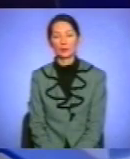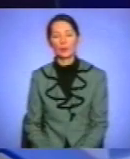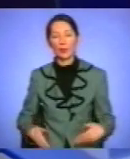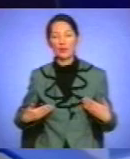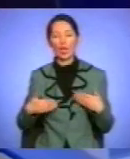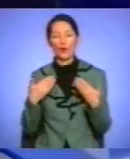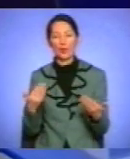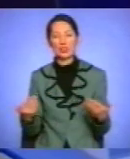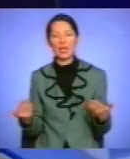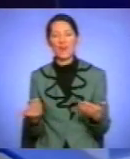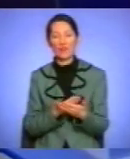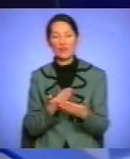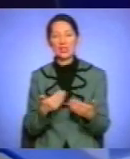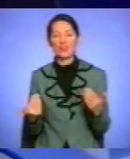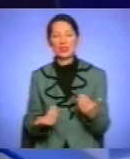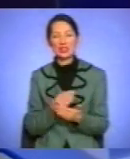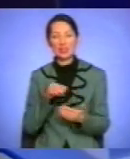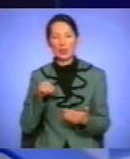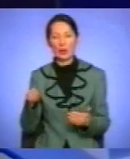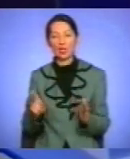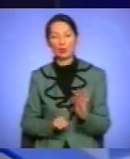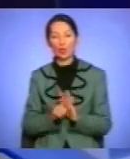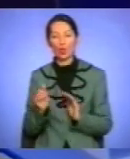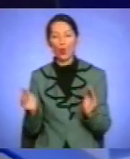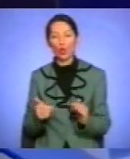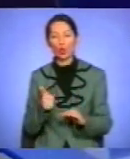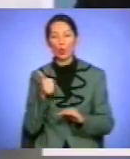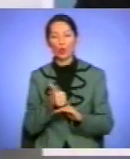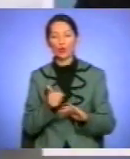Вітаю вас в ефірі Вісті ТТБ. Спочатку коротко про головні події.